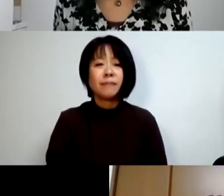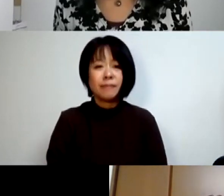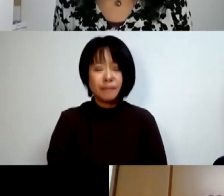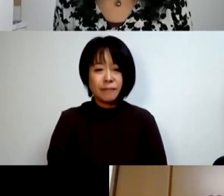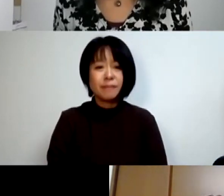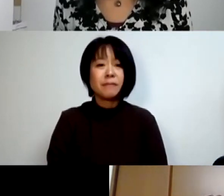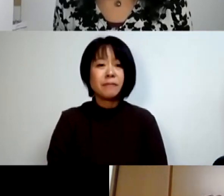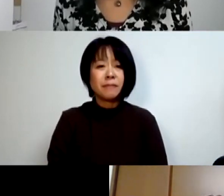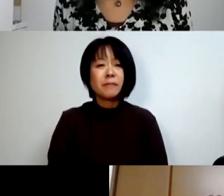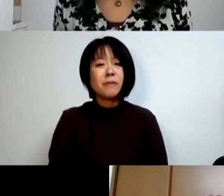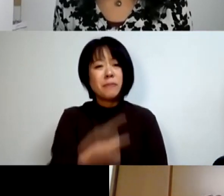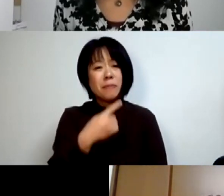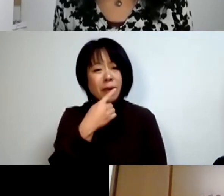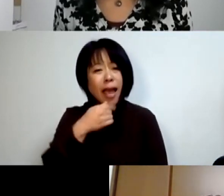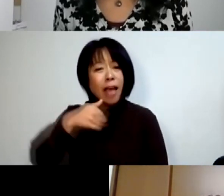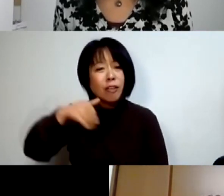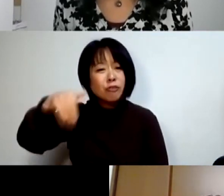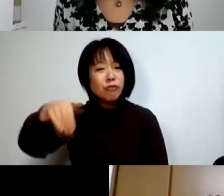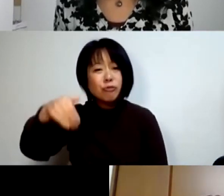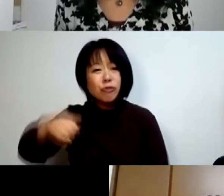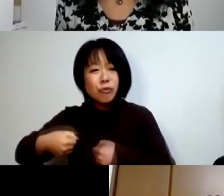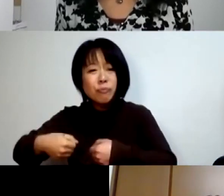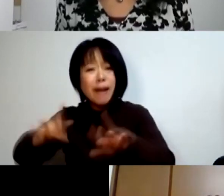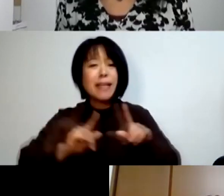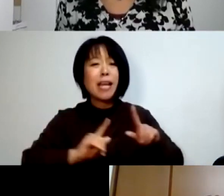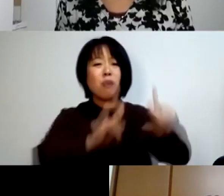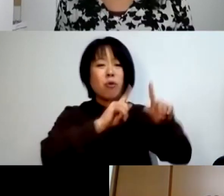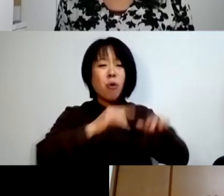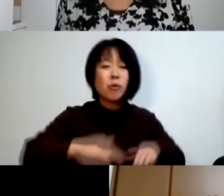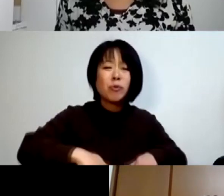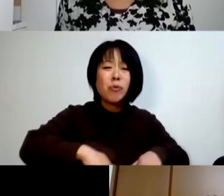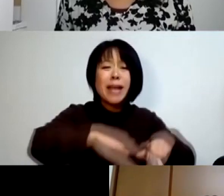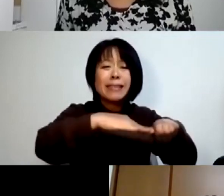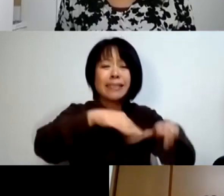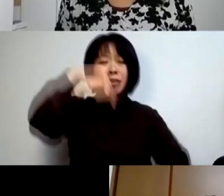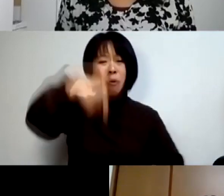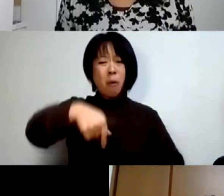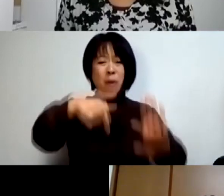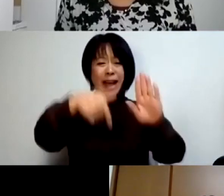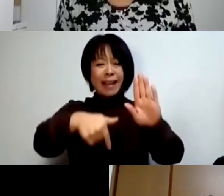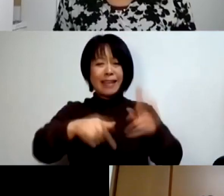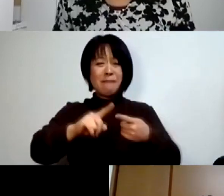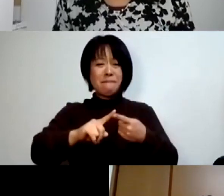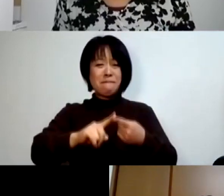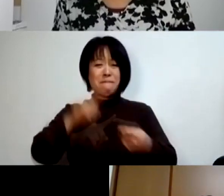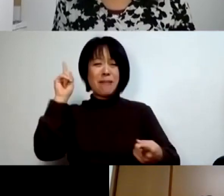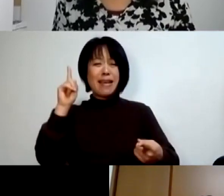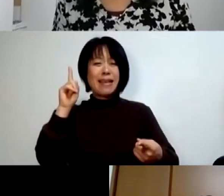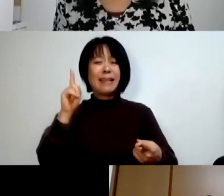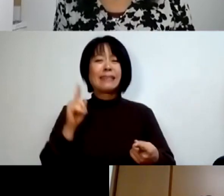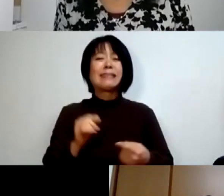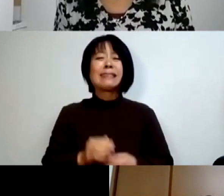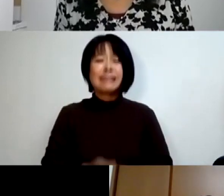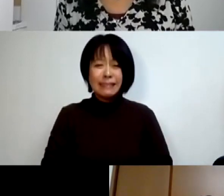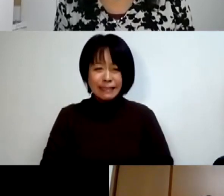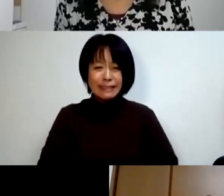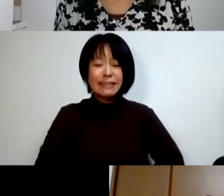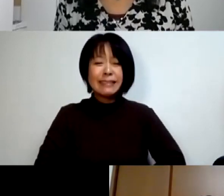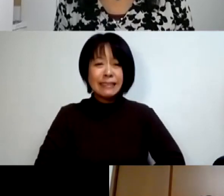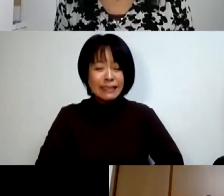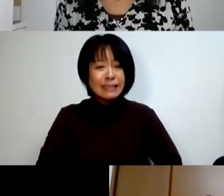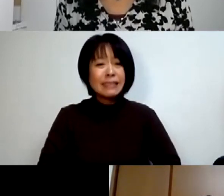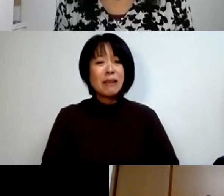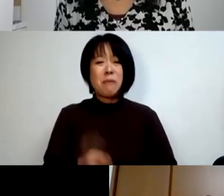俺のように九州男児で東京育ちにはどうしても関西が馴染めんかったんや。お前に